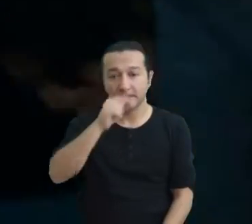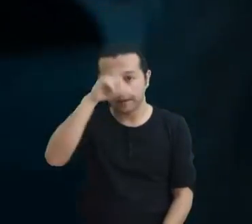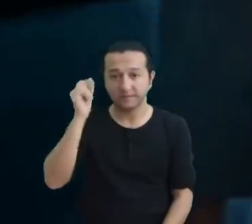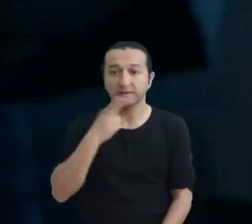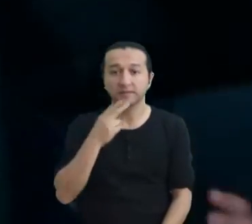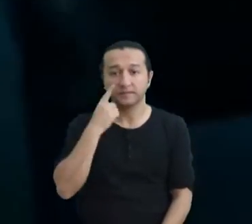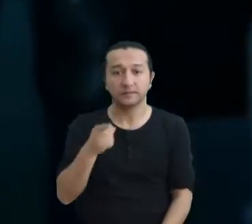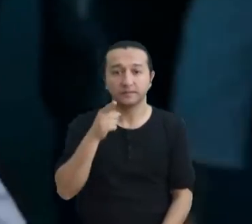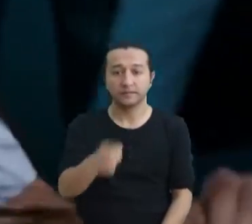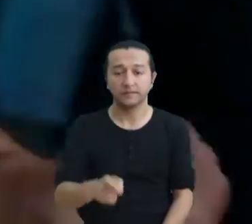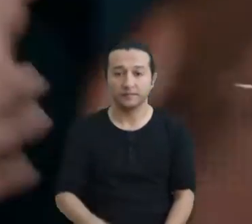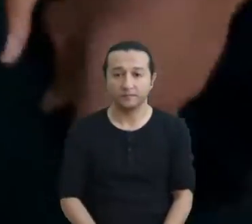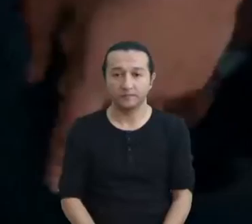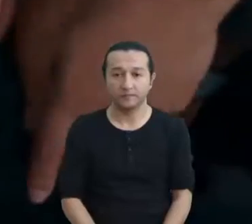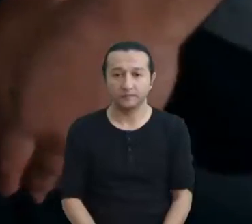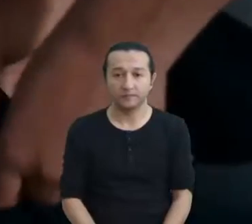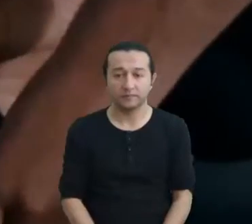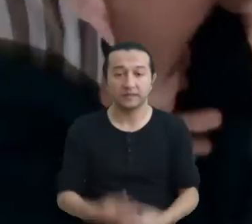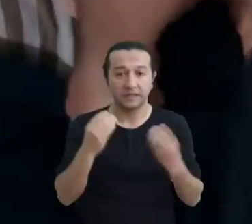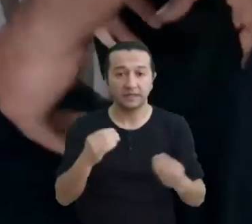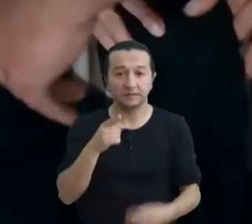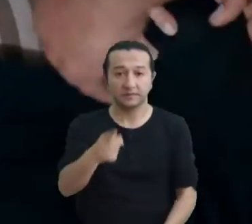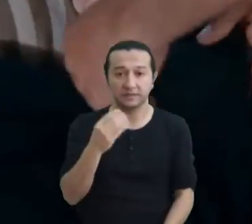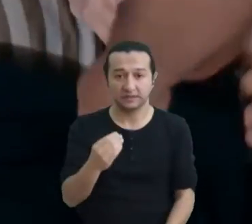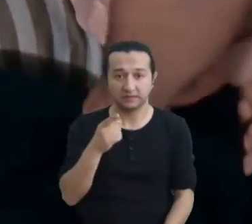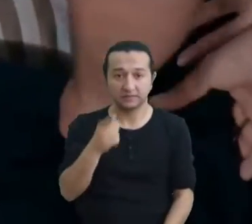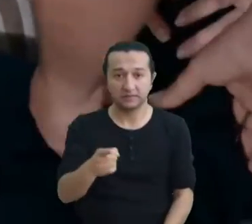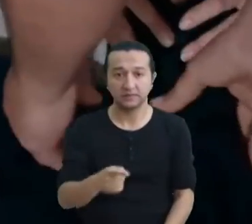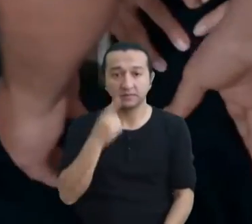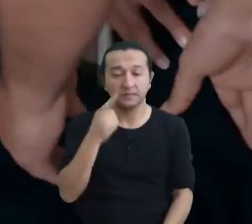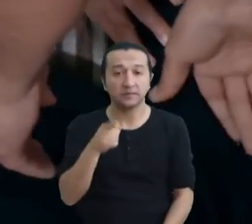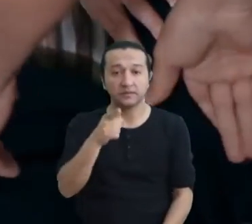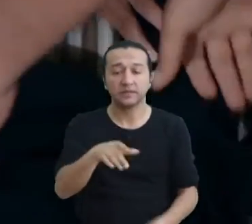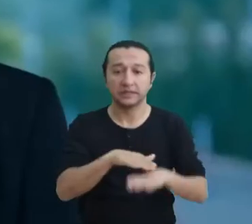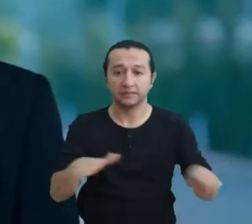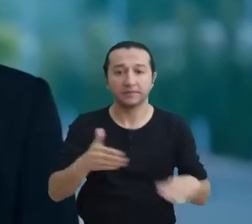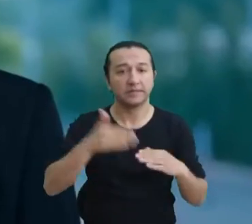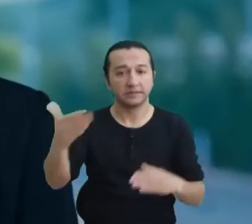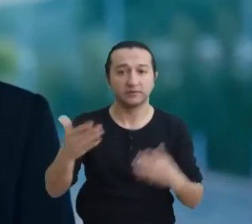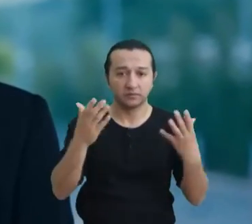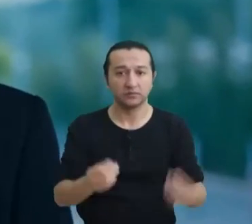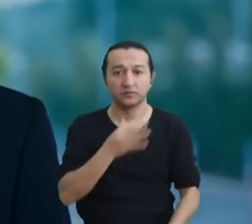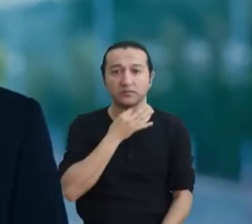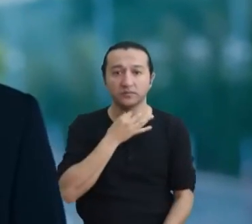Takım elbiseli güvenlik ileriden dikkatle bakıyor. Üniformalı güvenlik ve siviller yanına koştular. Tamam, açılın lütfen.